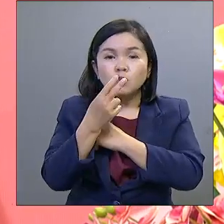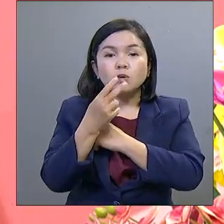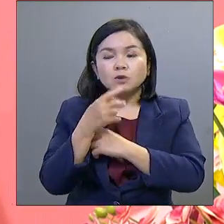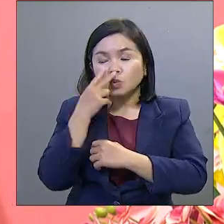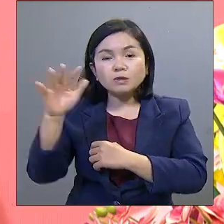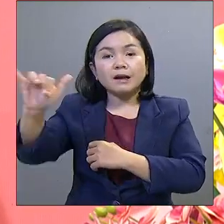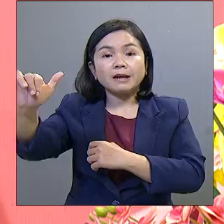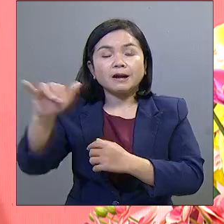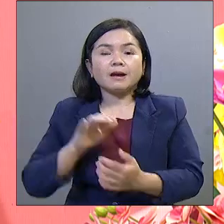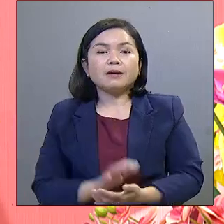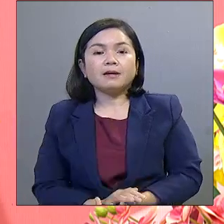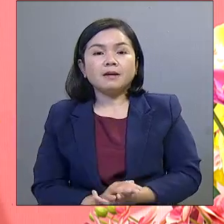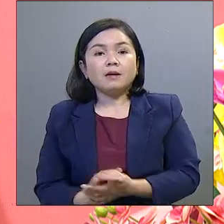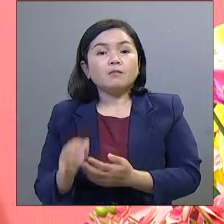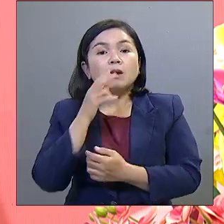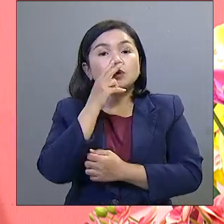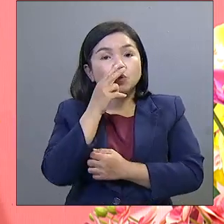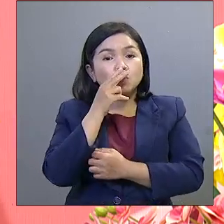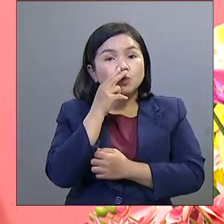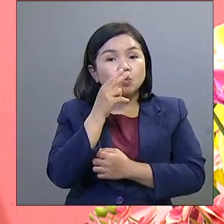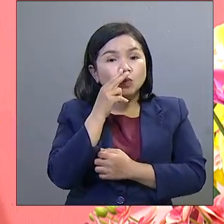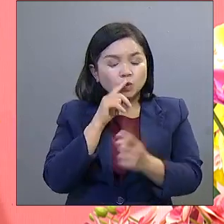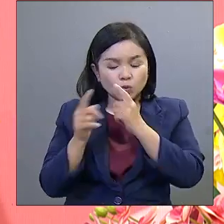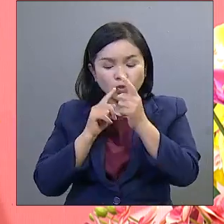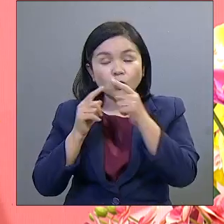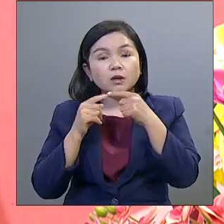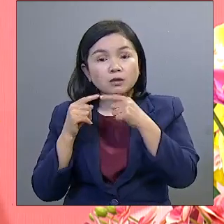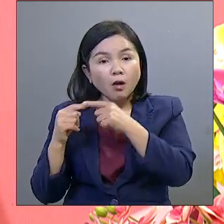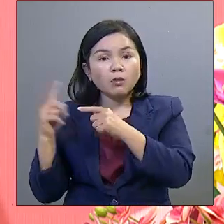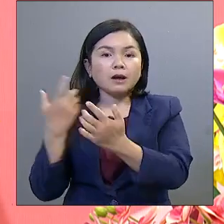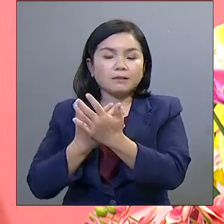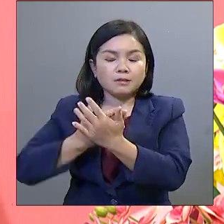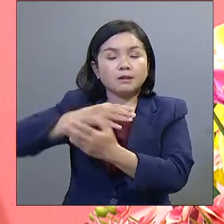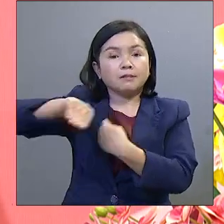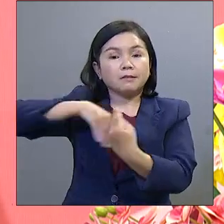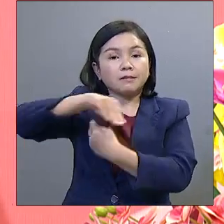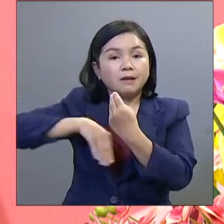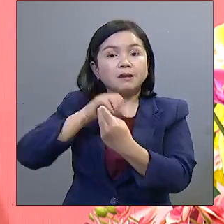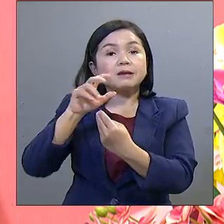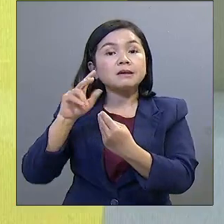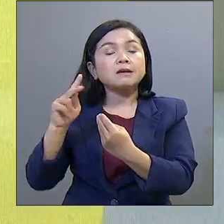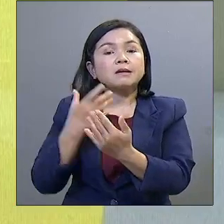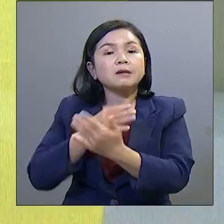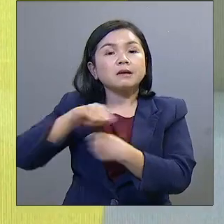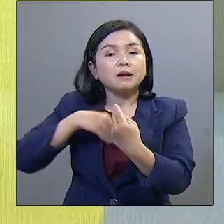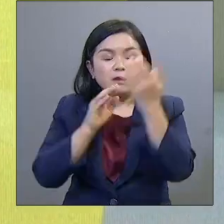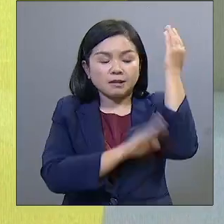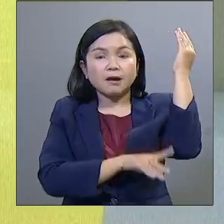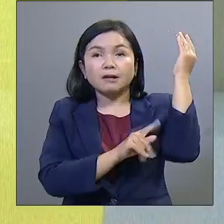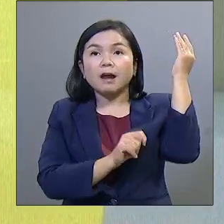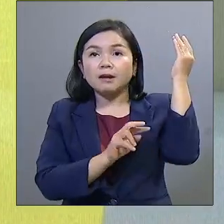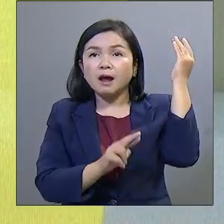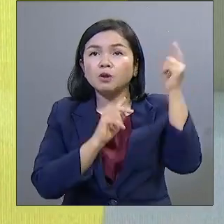ได้ดูอ้าวไปกันที่เรื่องหนึ่งเรื่องนะฮะเรื่องนี้ต้องคุยกันต่อเป็นเรื่องของเศรษฐกิจ ใช่ เป็นปลาชนิดหนึ่งของที่จังหวัดตรัง ถูกต้องเขาปกติเนี่ยถ้าพูดถึ